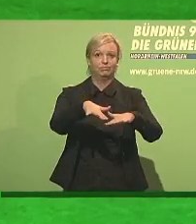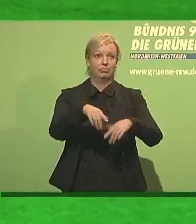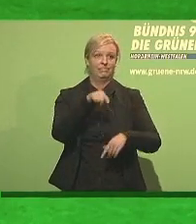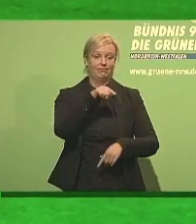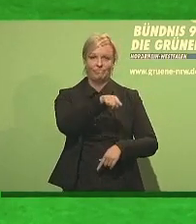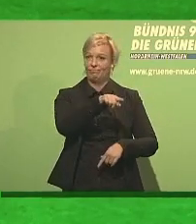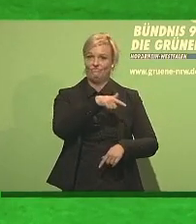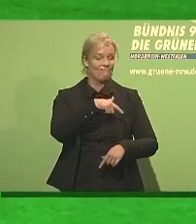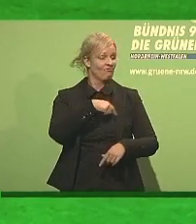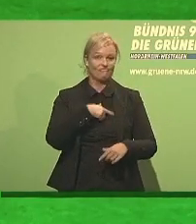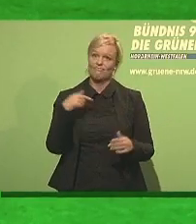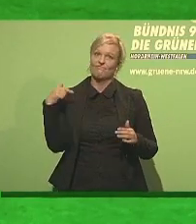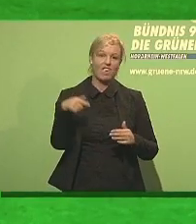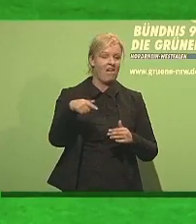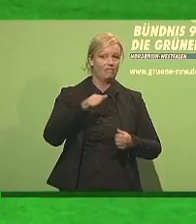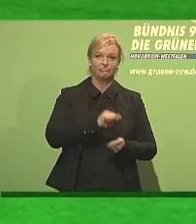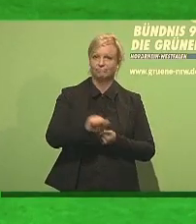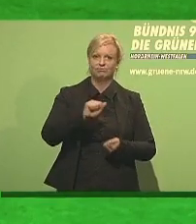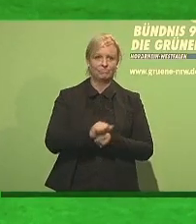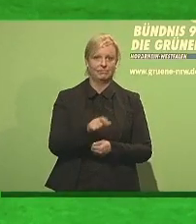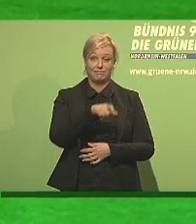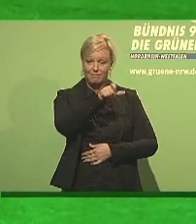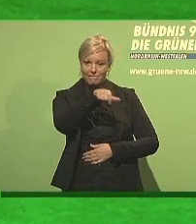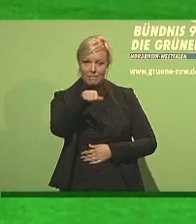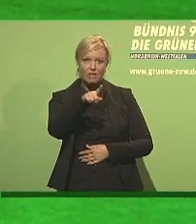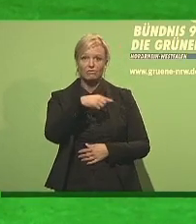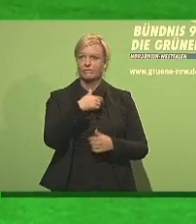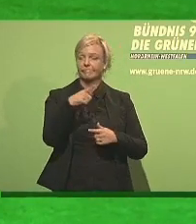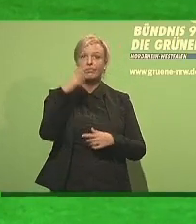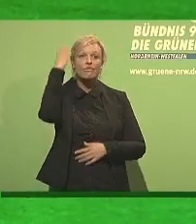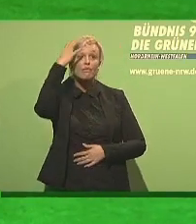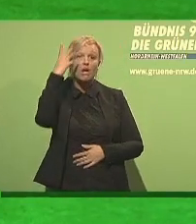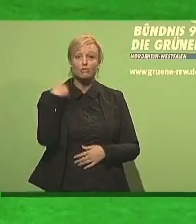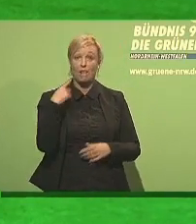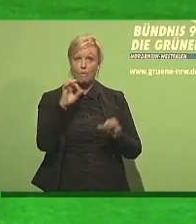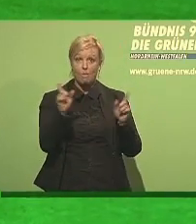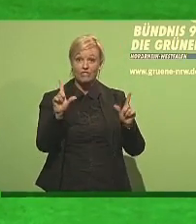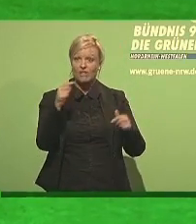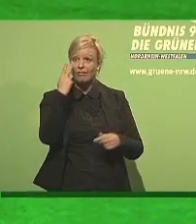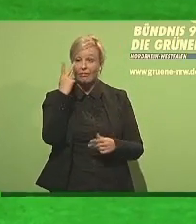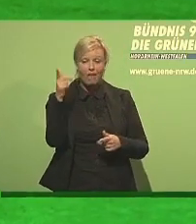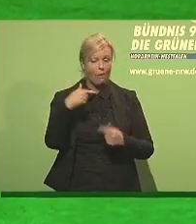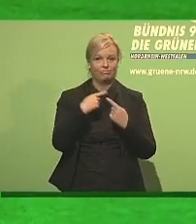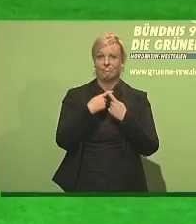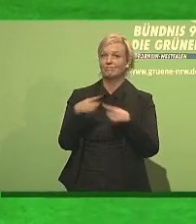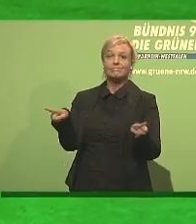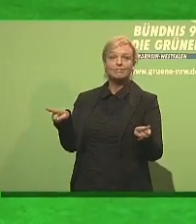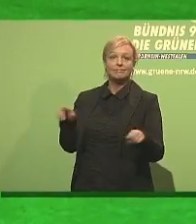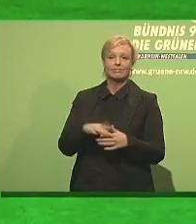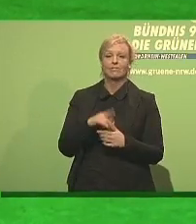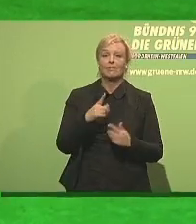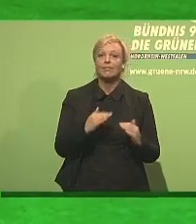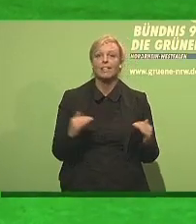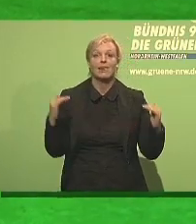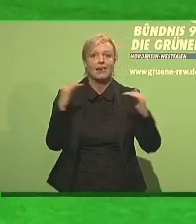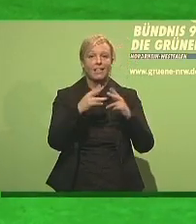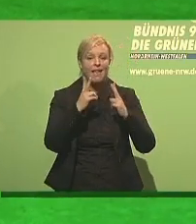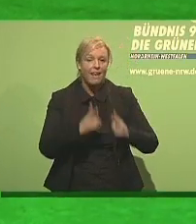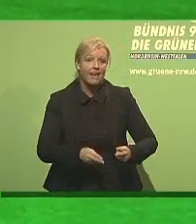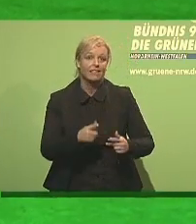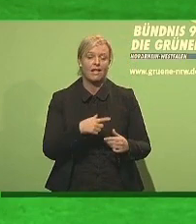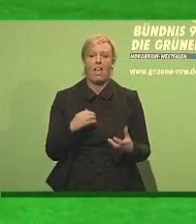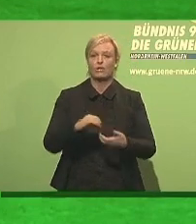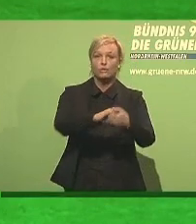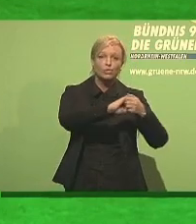normal finden. Menschen, die eine andere Vision von unserer Gesellschaft haben, Eine Vision von Gerechtigkeit, Zusammenhalt und